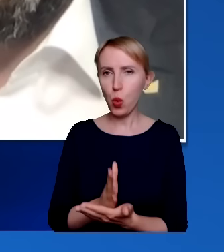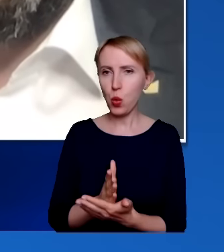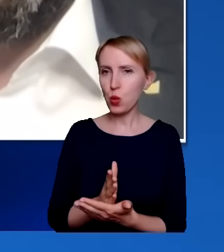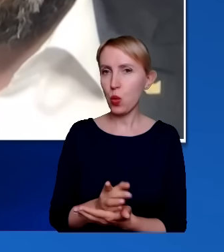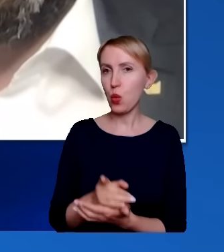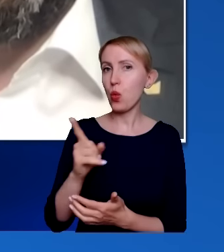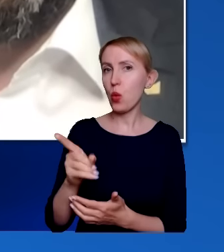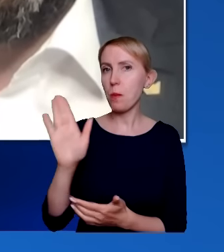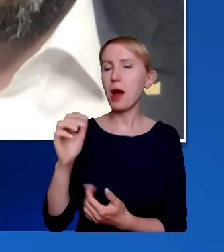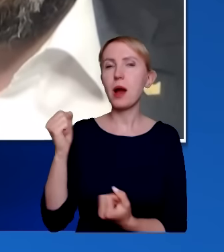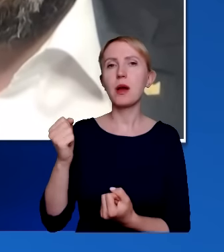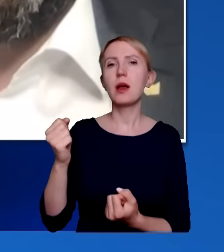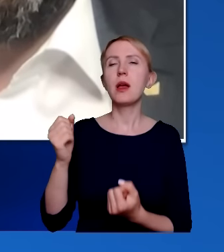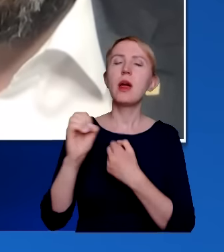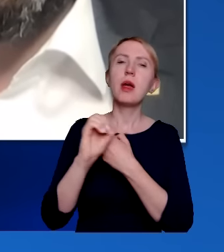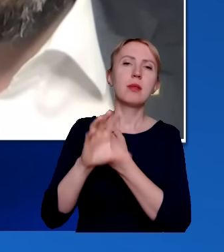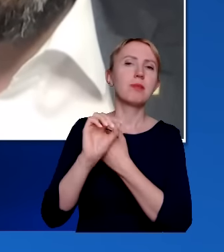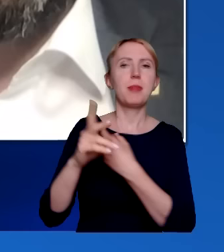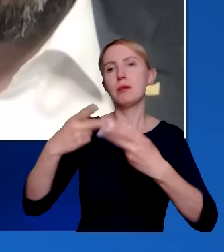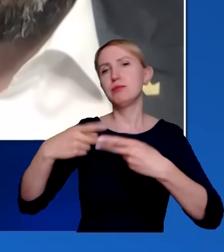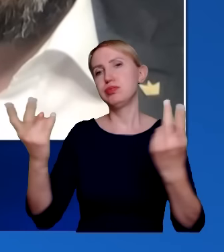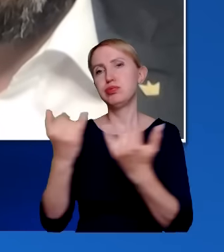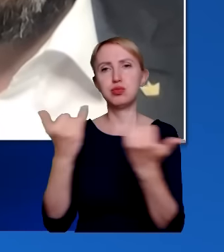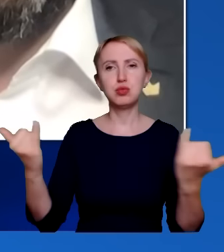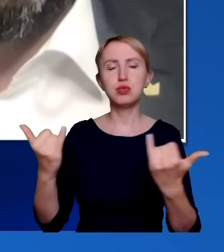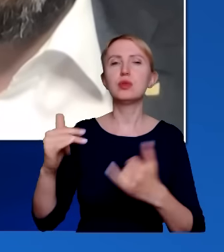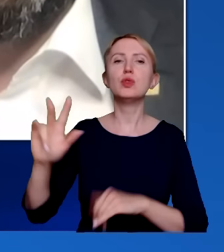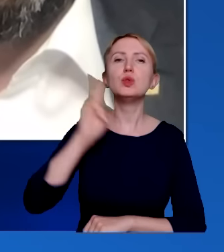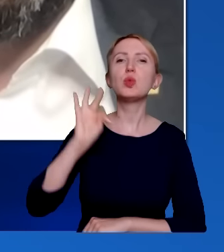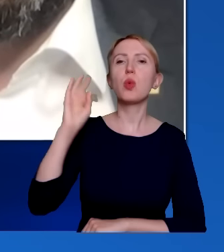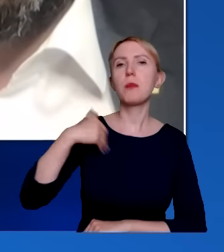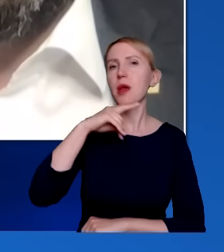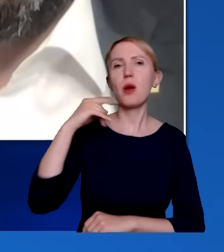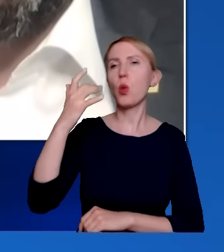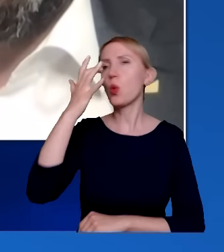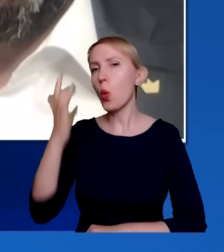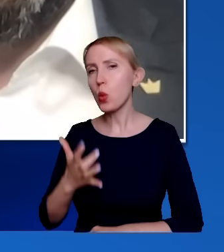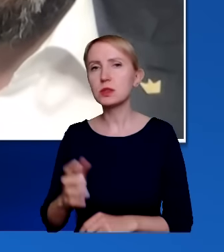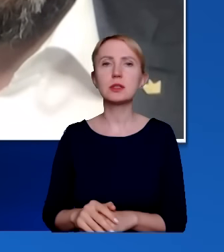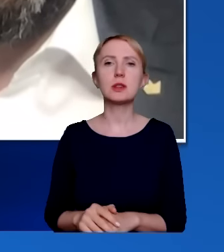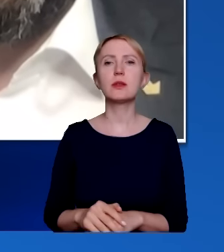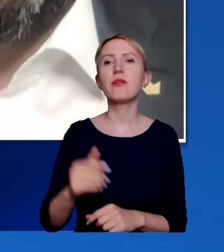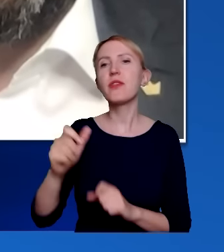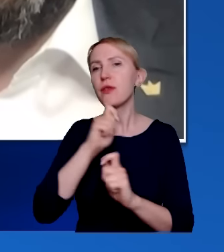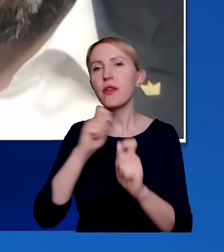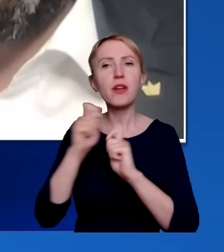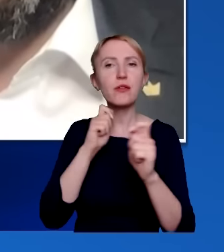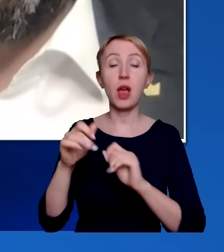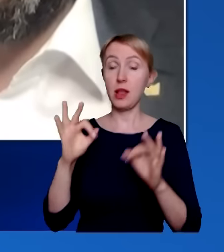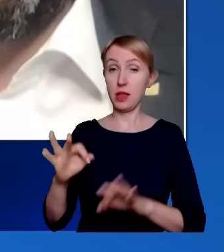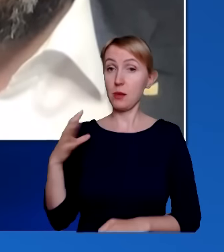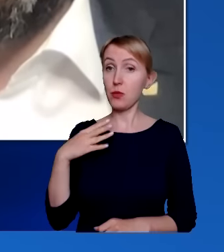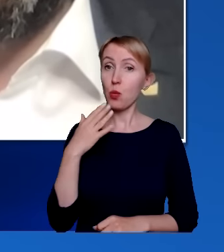matur po mediach i po różnych instytucjach białoruskich ruskich już wszędzie udziela wywiadów teraz zapowiedział że